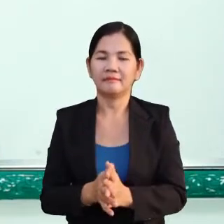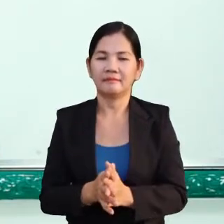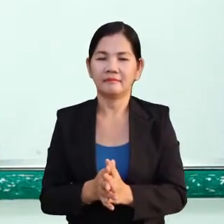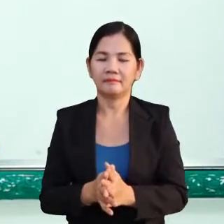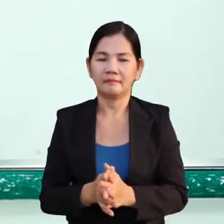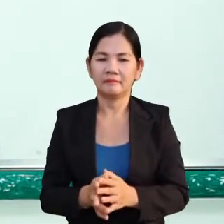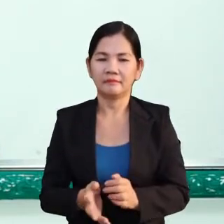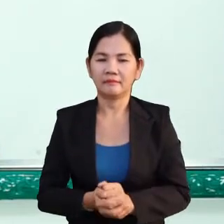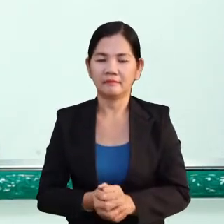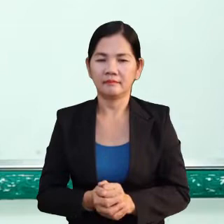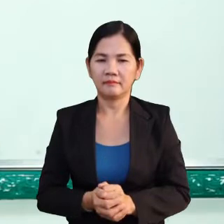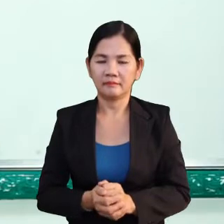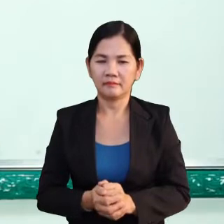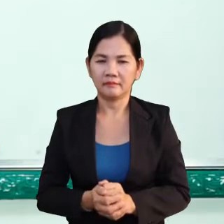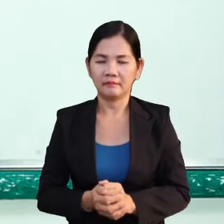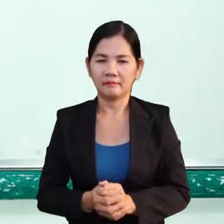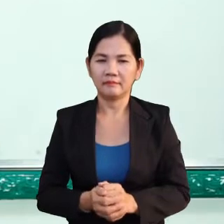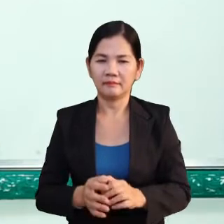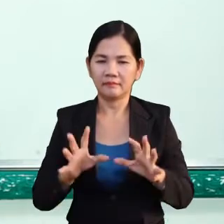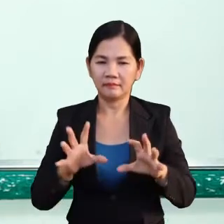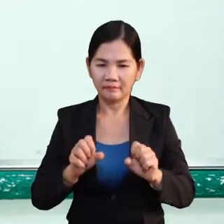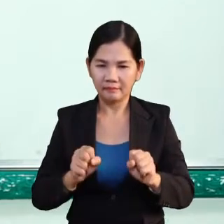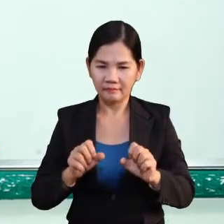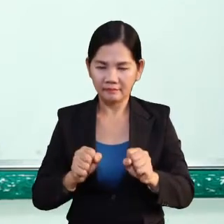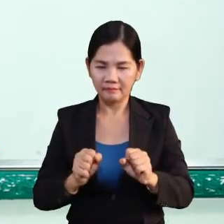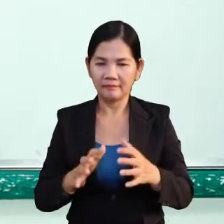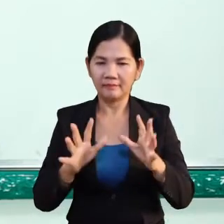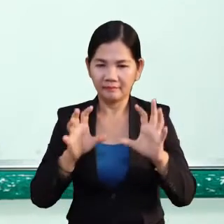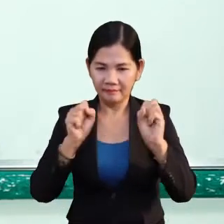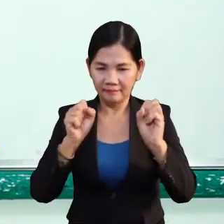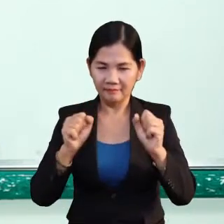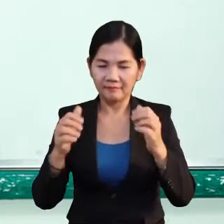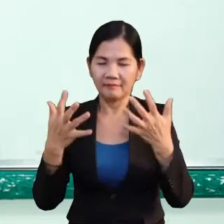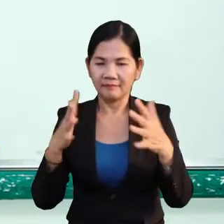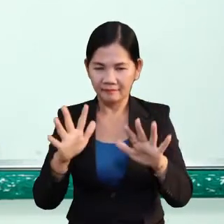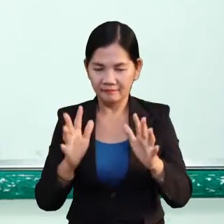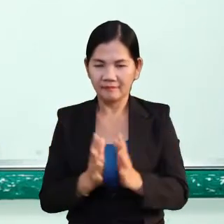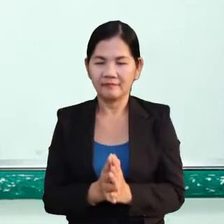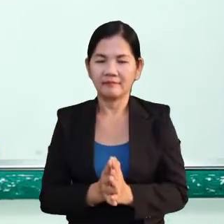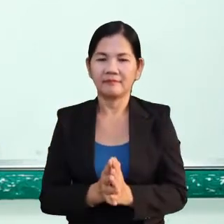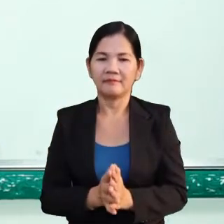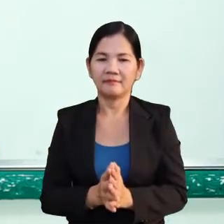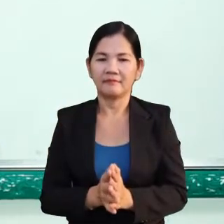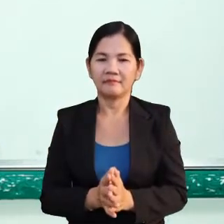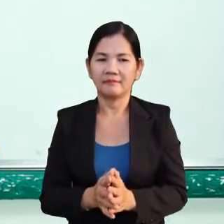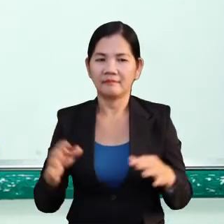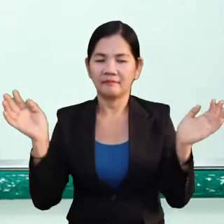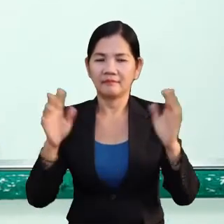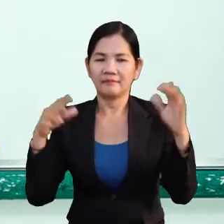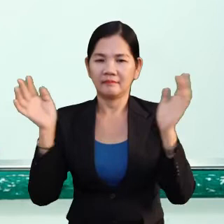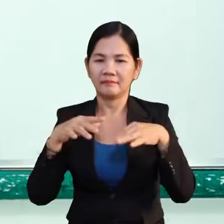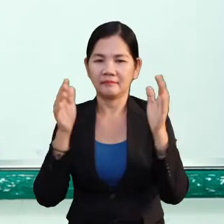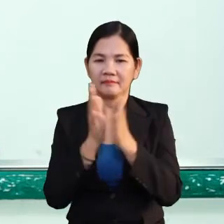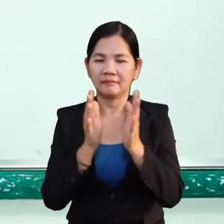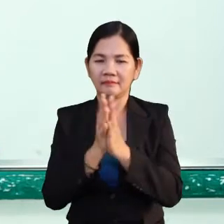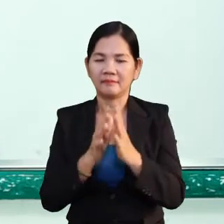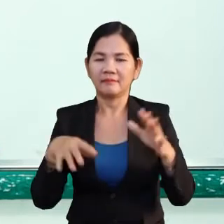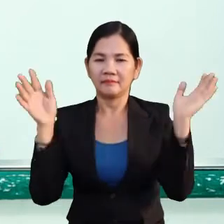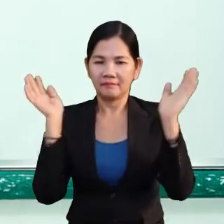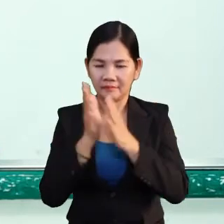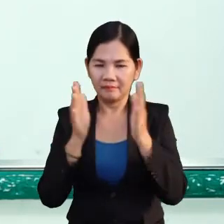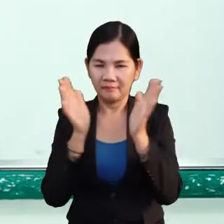ណោះចាបាត់ស្ពឹកស្ពន់នៅចាបាត់ហើយឥឡូវកូនកូនទៀតដៃម្ដងពីរដ